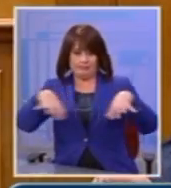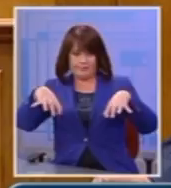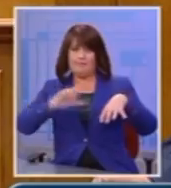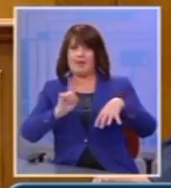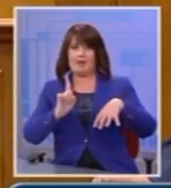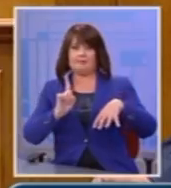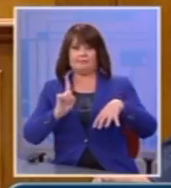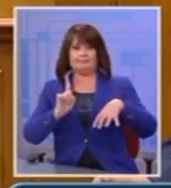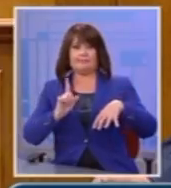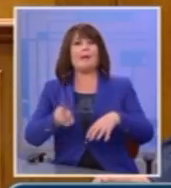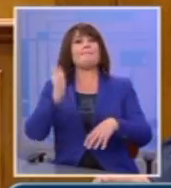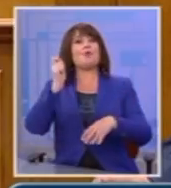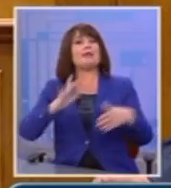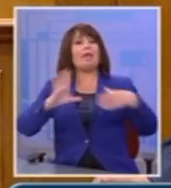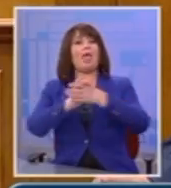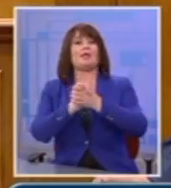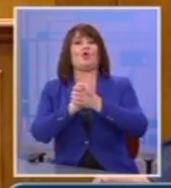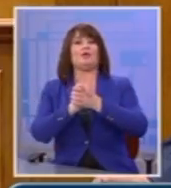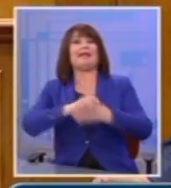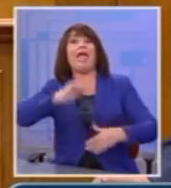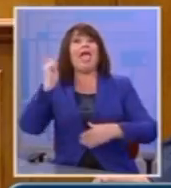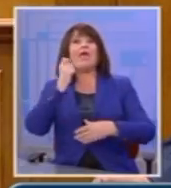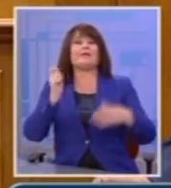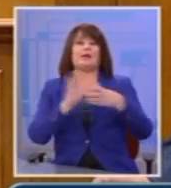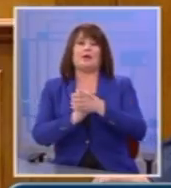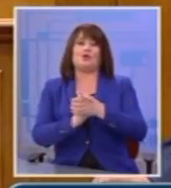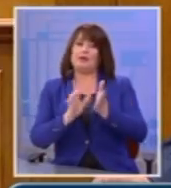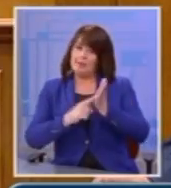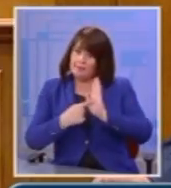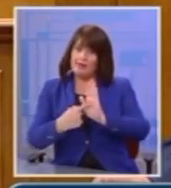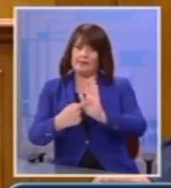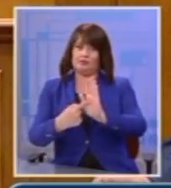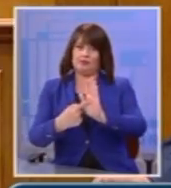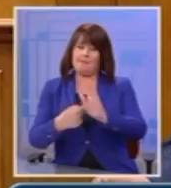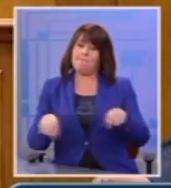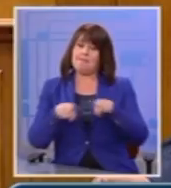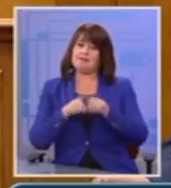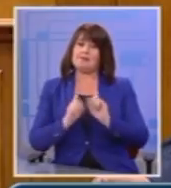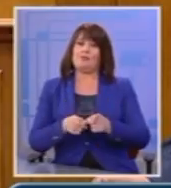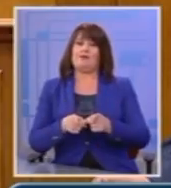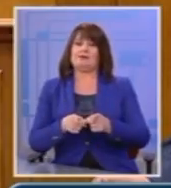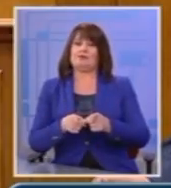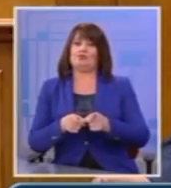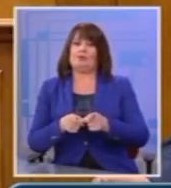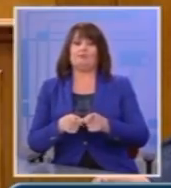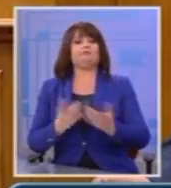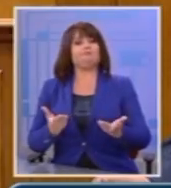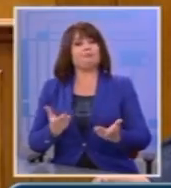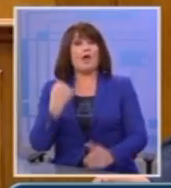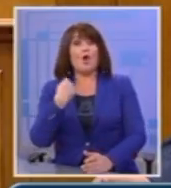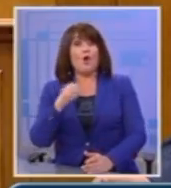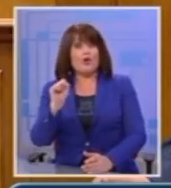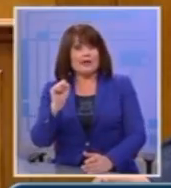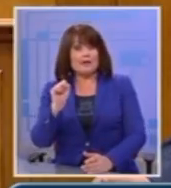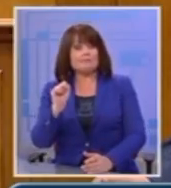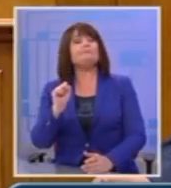σε κλίμα πολιτικής ενότητας και εθνικής ενότητας. εξέλαβα το όχι